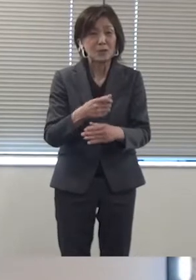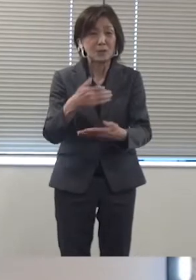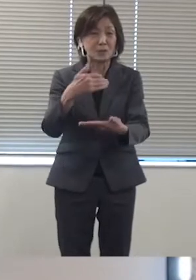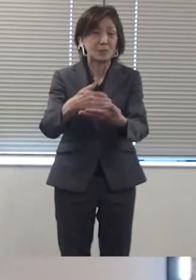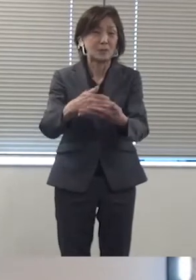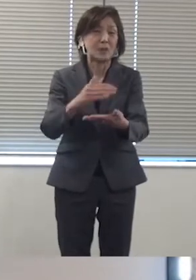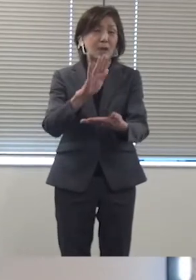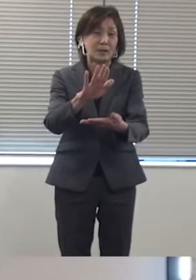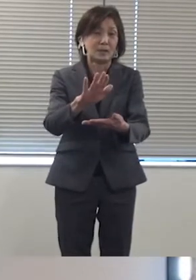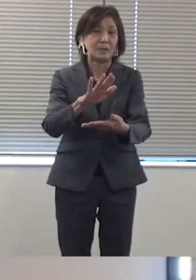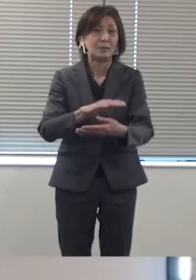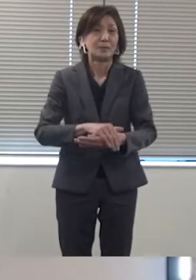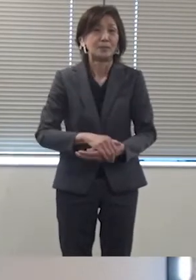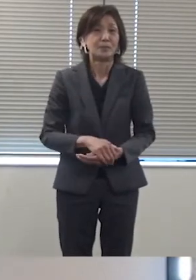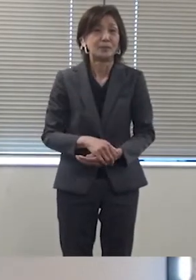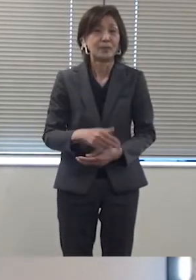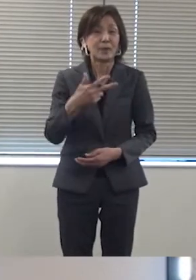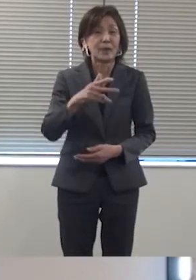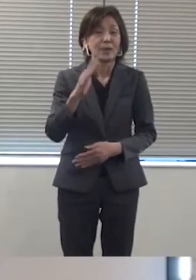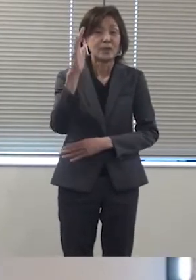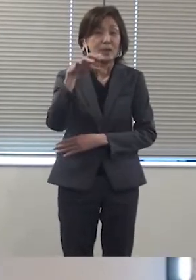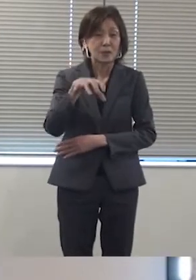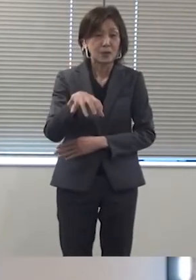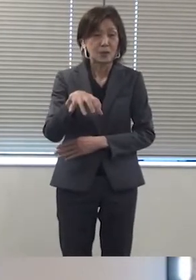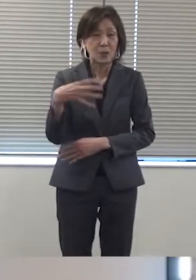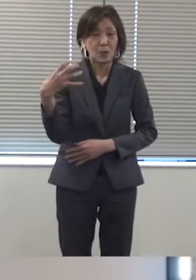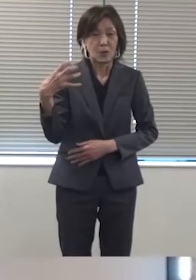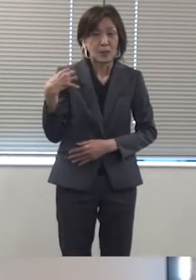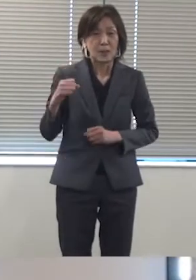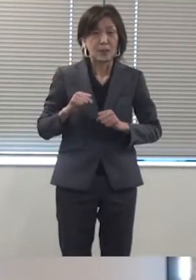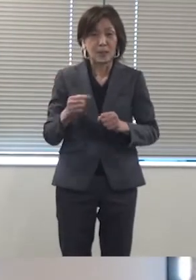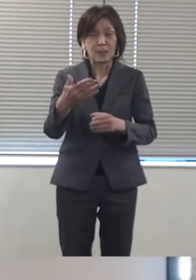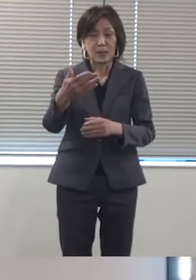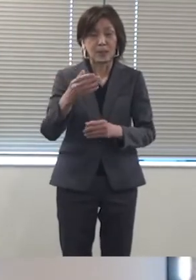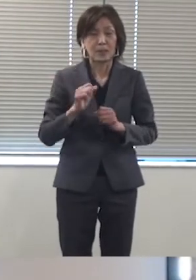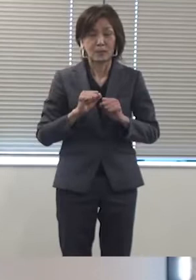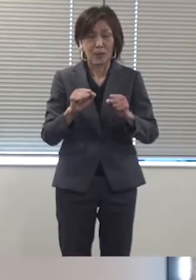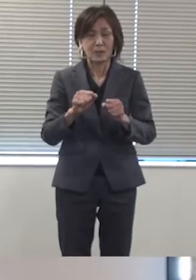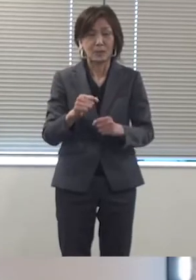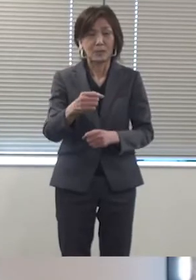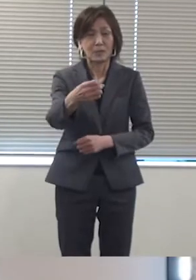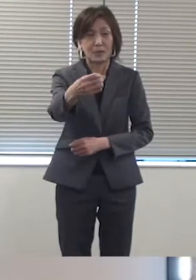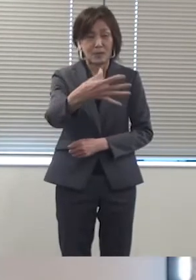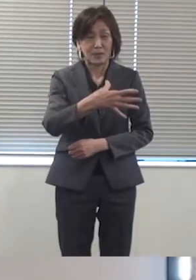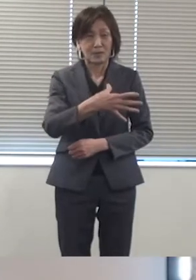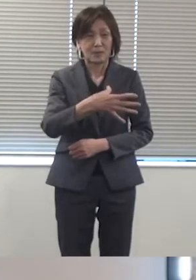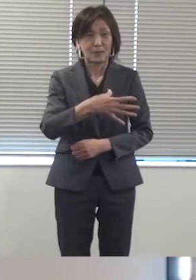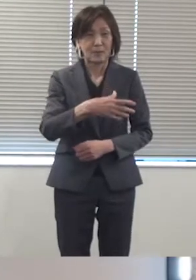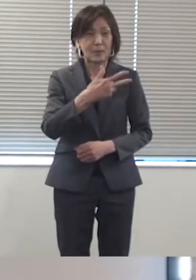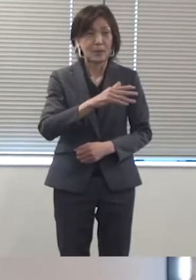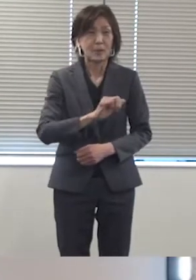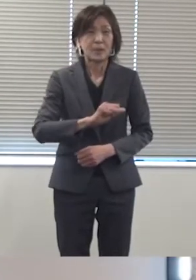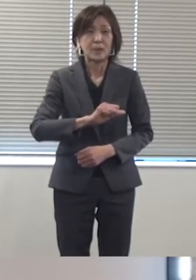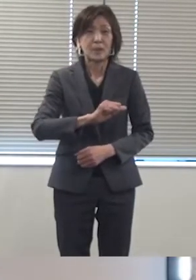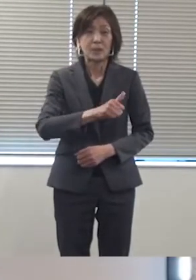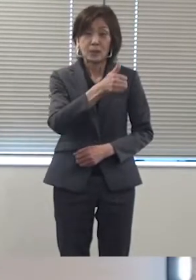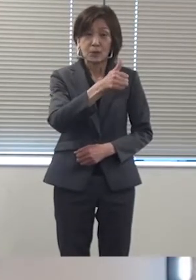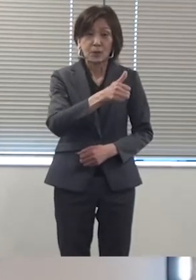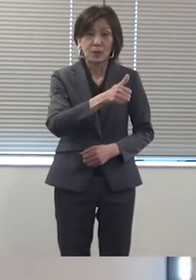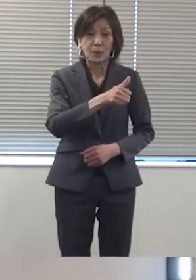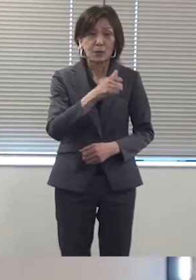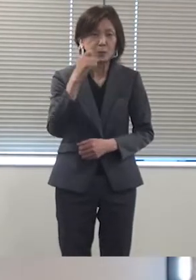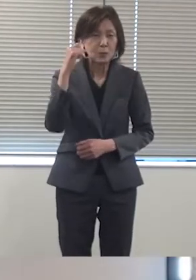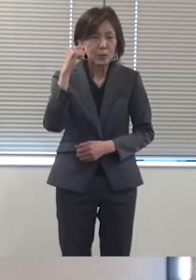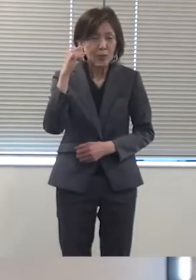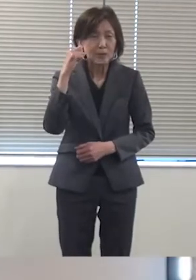は、まあ、難しいという話なんですが、あのそれがその法的に難しいという話と、意欲かかるという話と、なんかちょっとここで言う